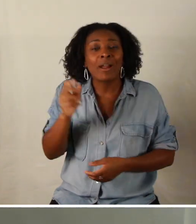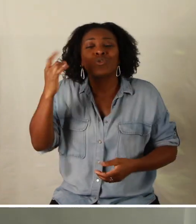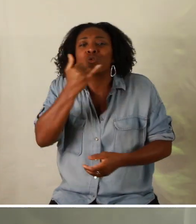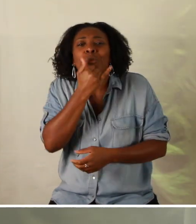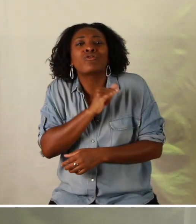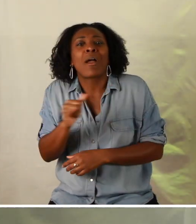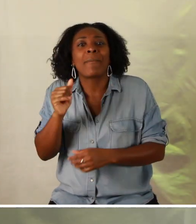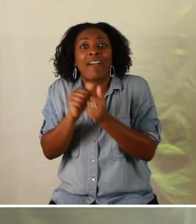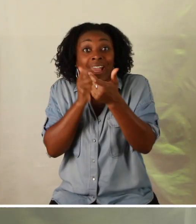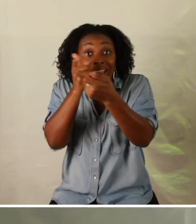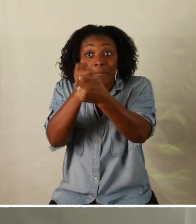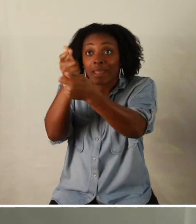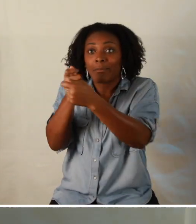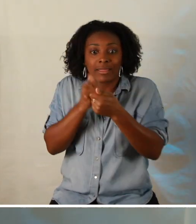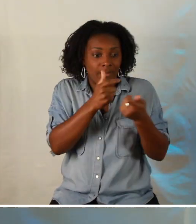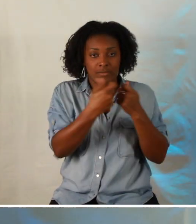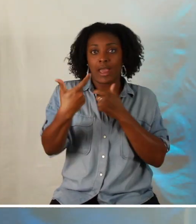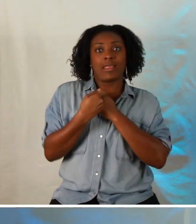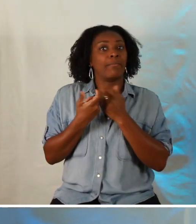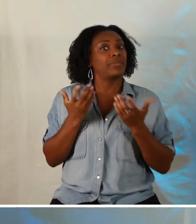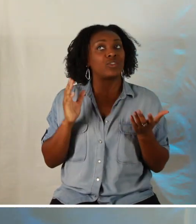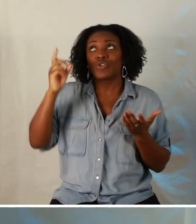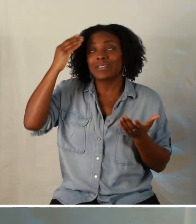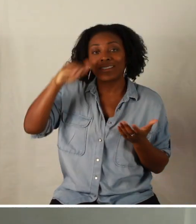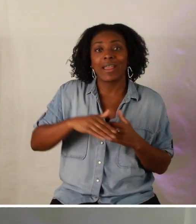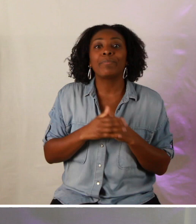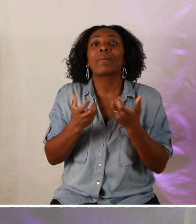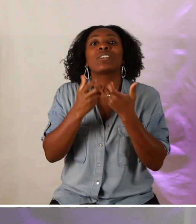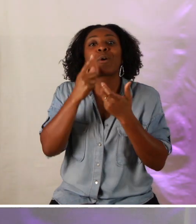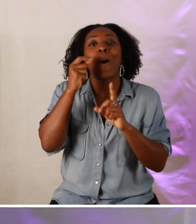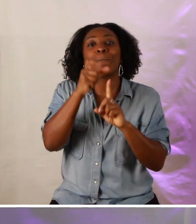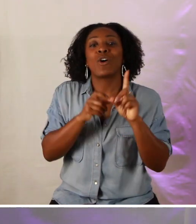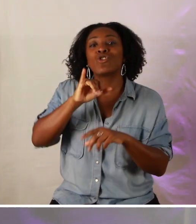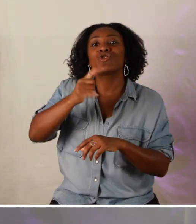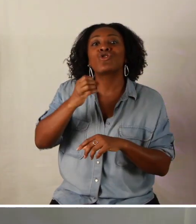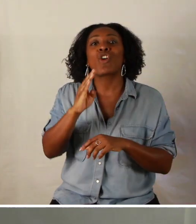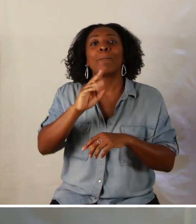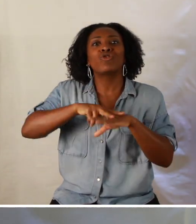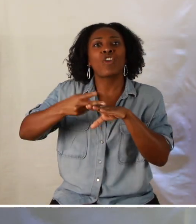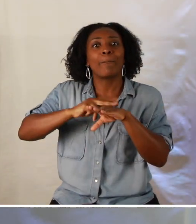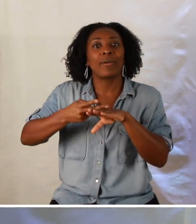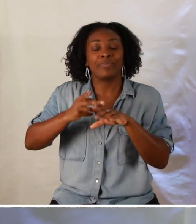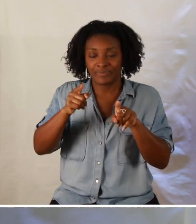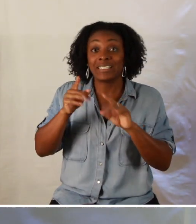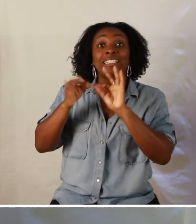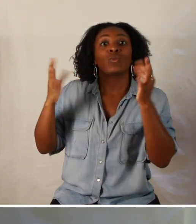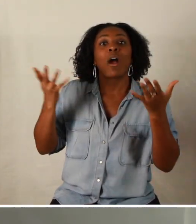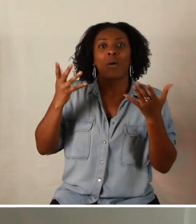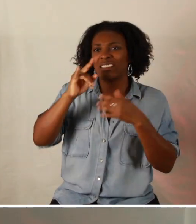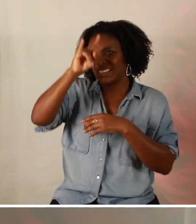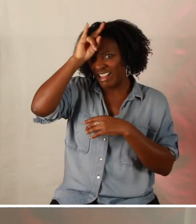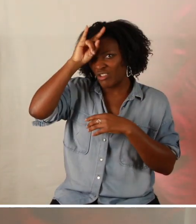avec nous. Et on voit que dans les Écritures, avec Job par exemple, il va y avoir cet échange entre Satan et Dieu. Et puis